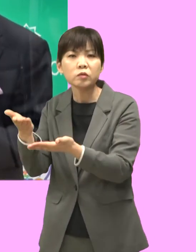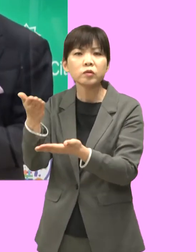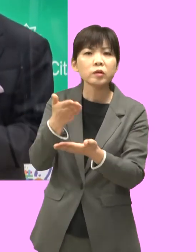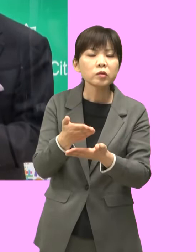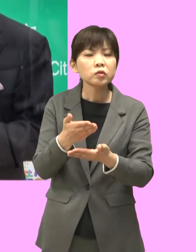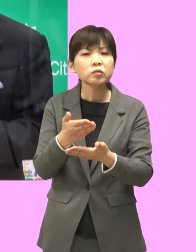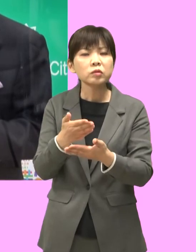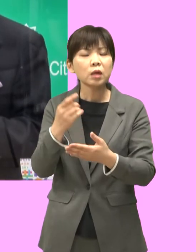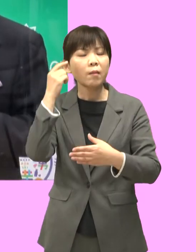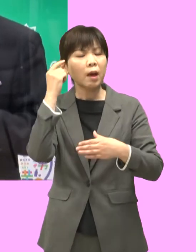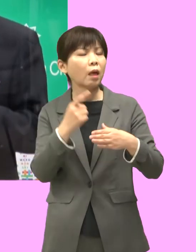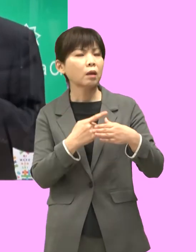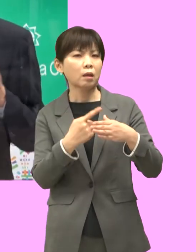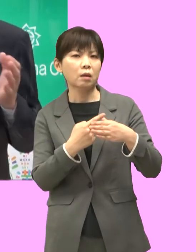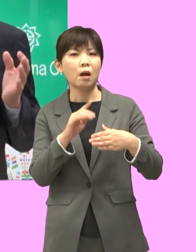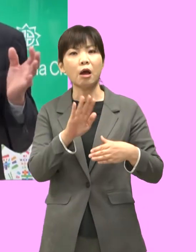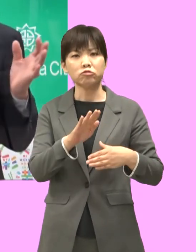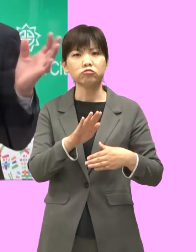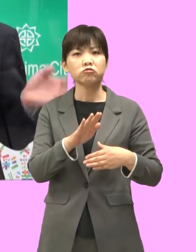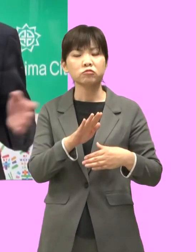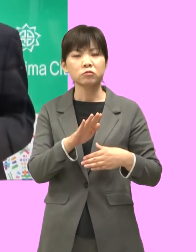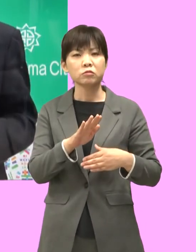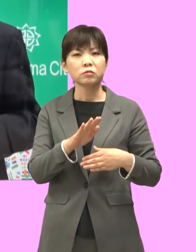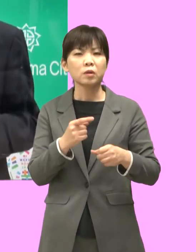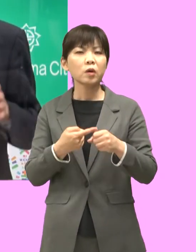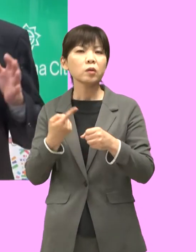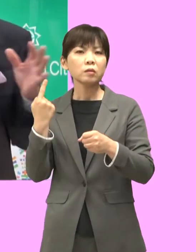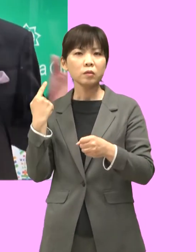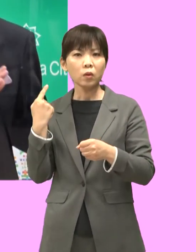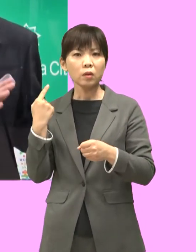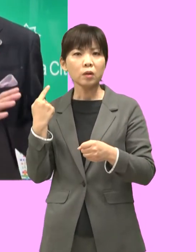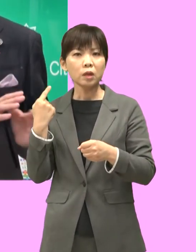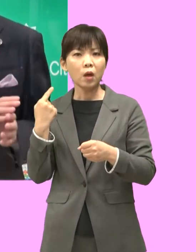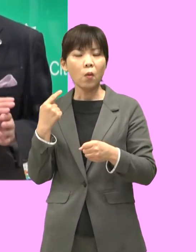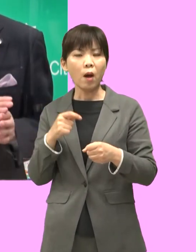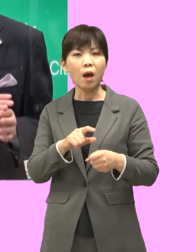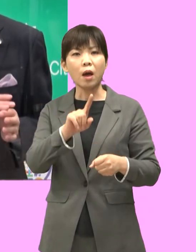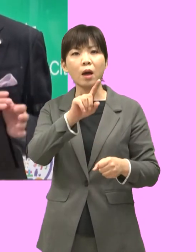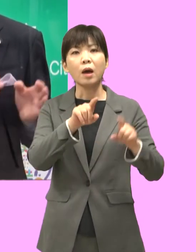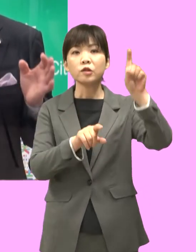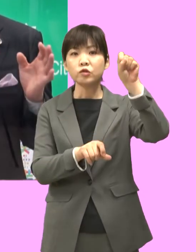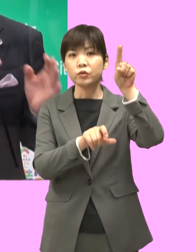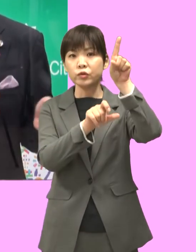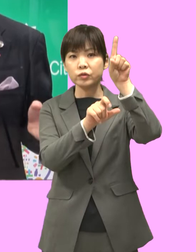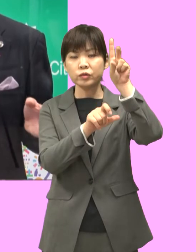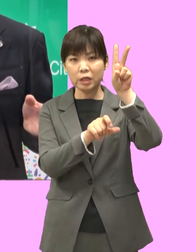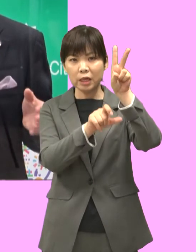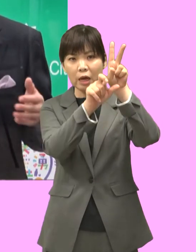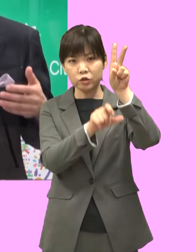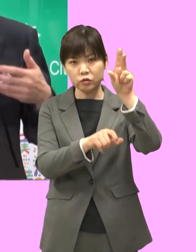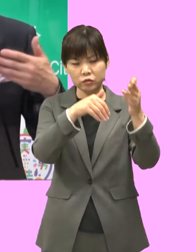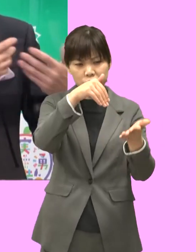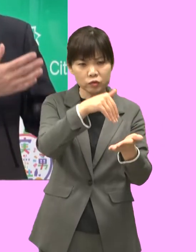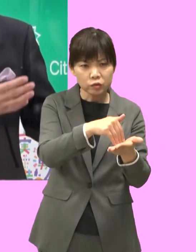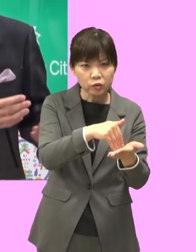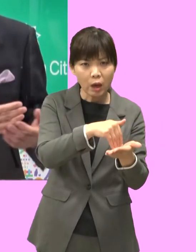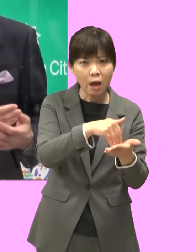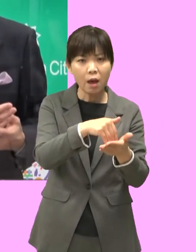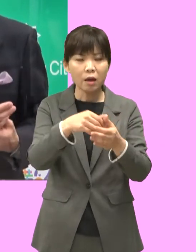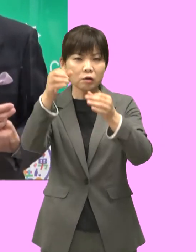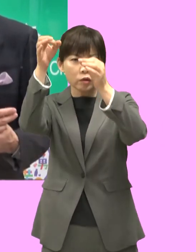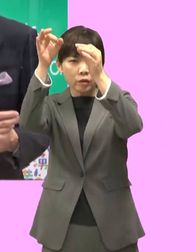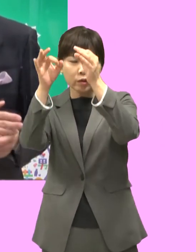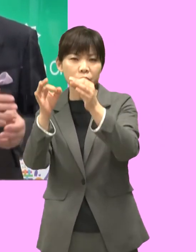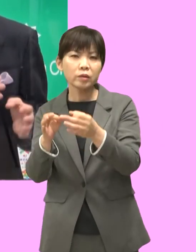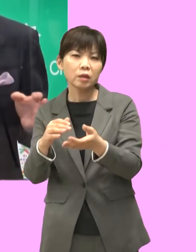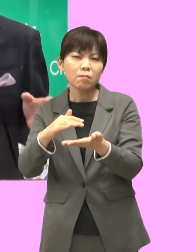です。で、去年は暮れからドドドってきて、こういうのやっぱ必要だなと思って、いろいろホ